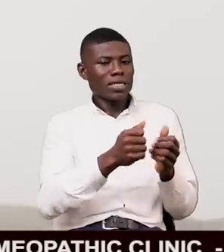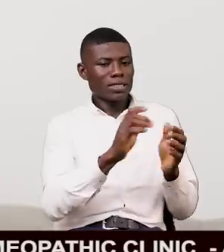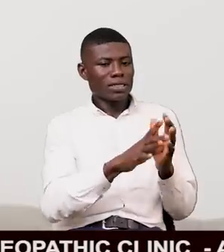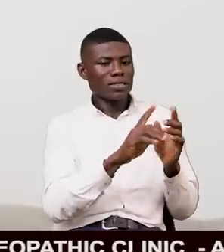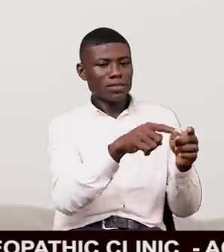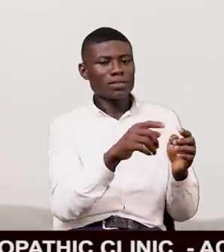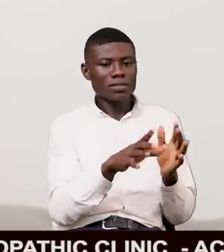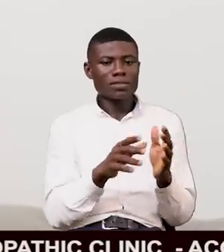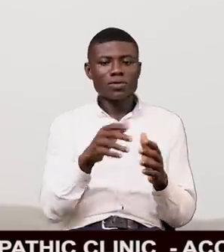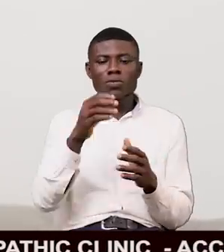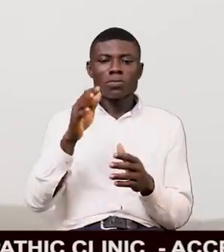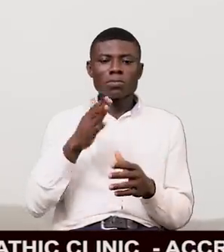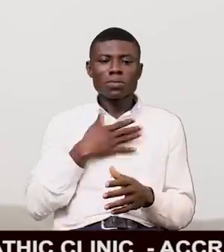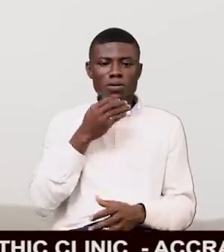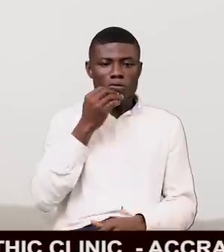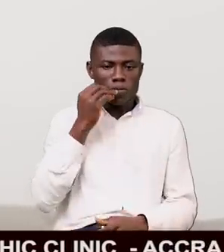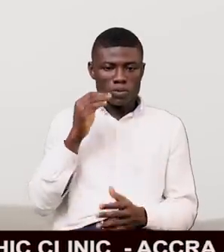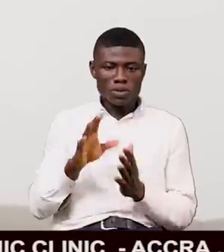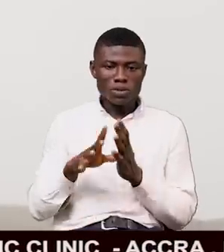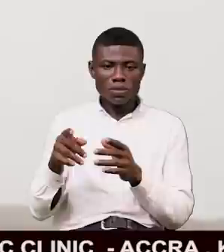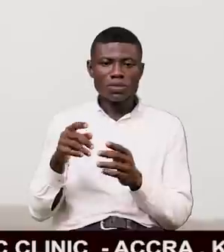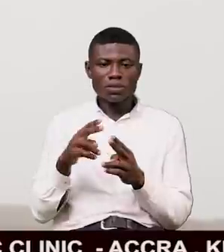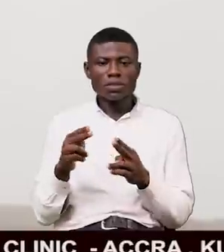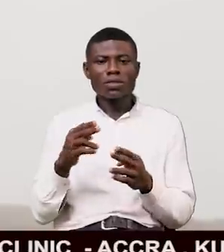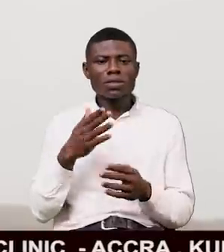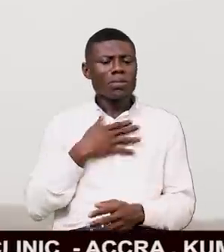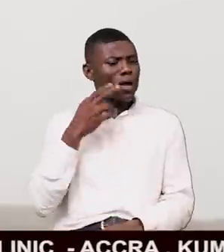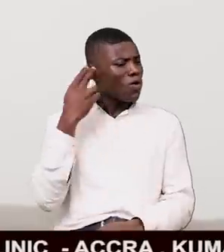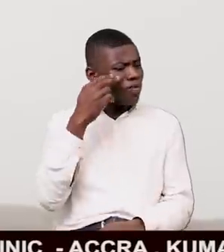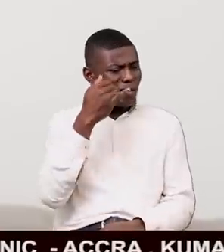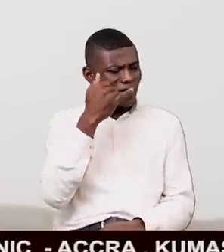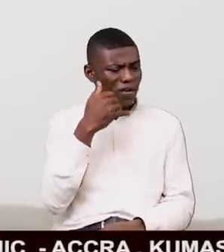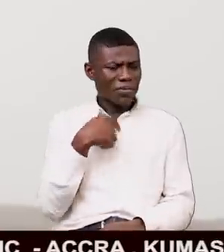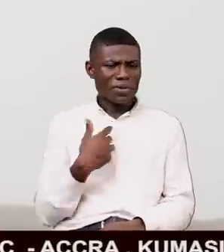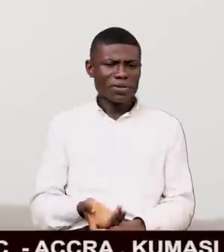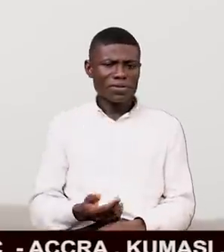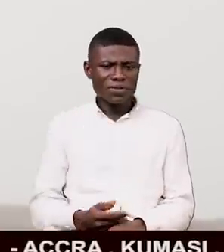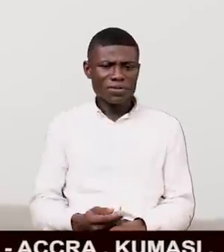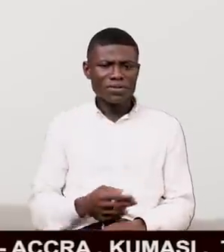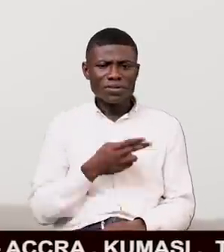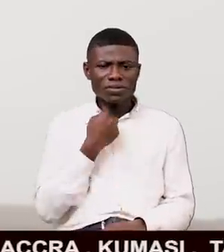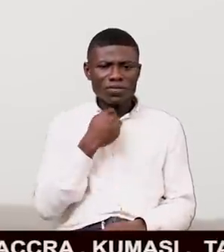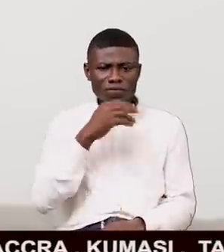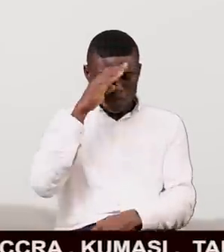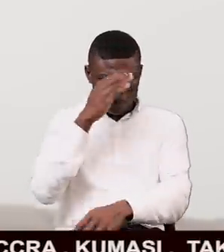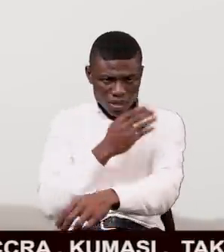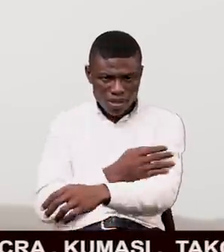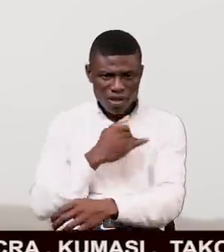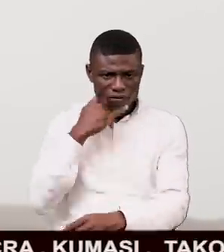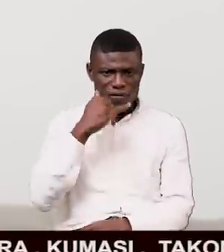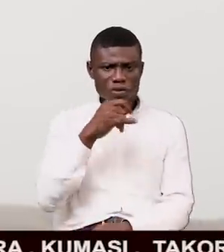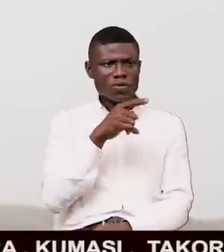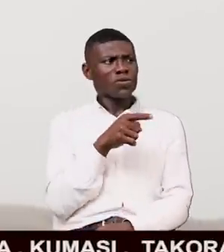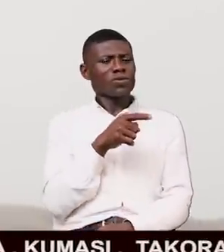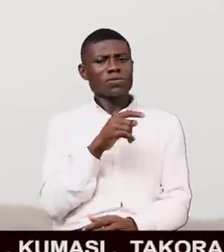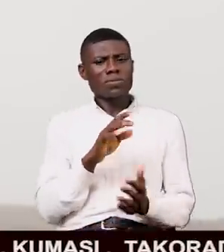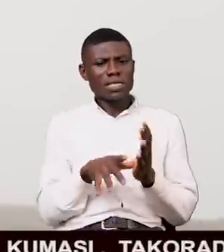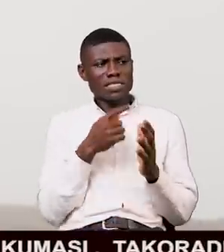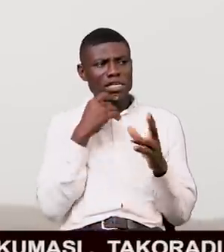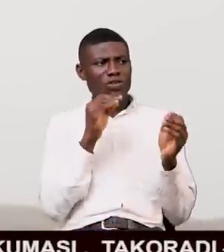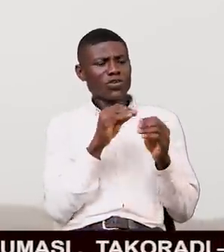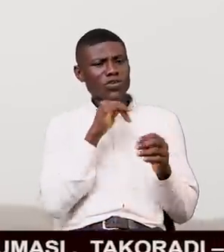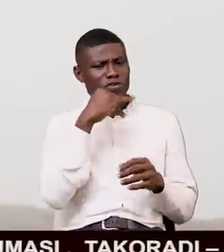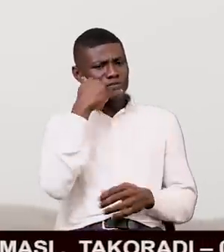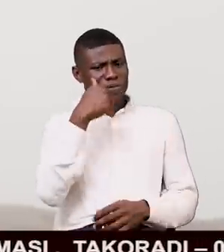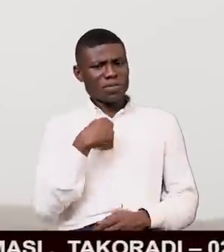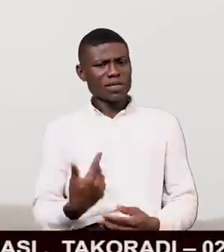da mo me fa jam ko si mo me fi ho. Na me temtim e ho ala mo fa frɛ me ah. Na ayi me so fo ba na wa frɛ wo. Na me se da bi wo frɛ